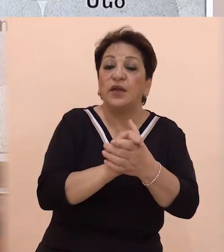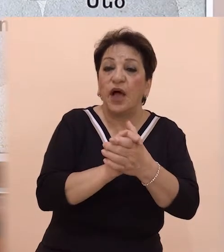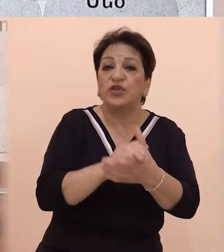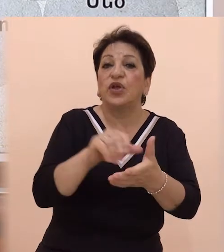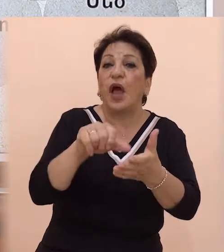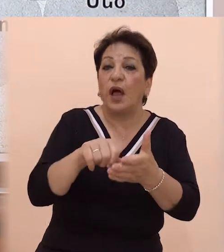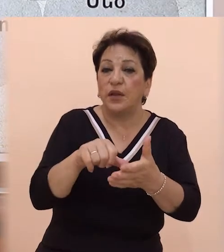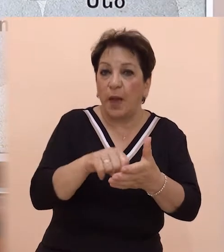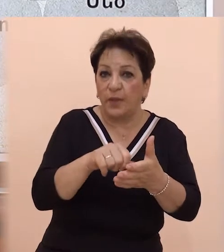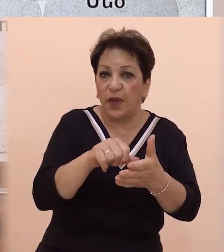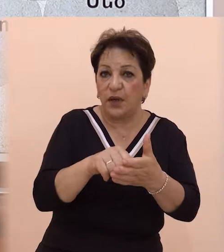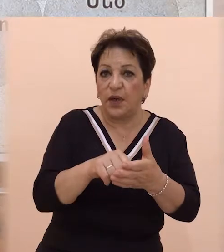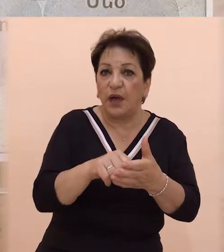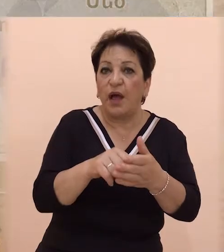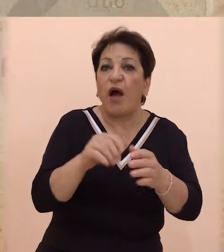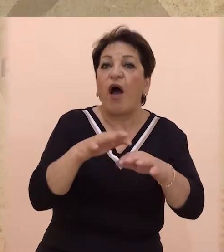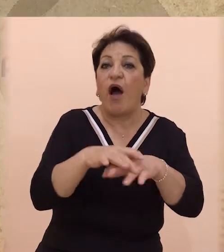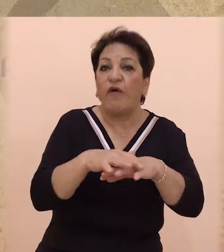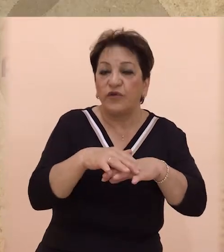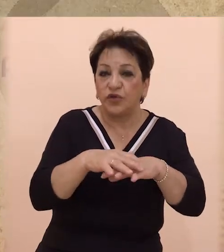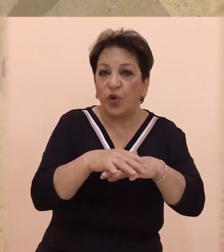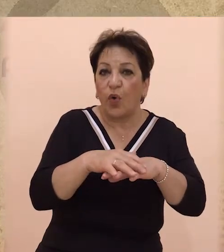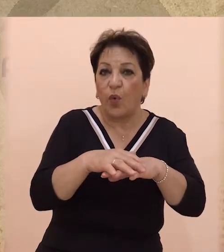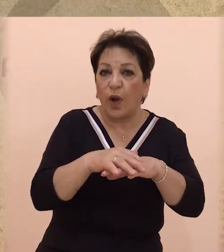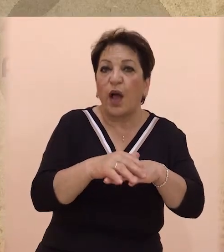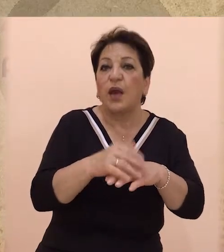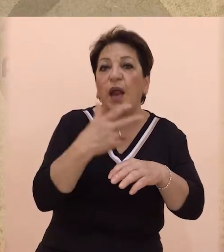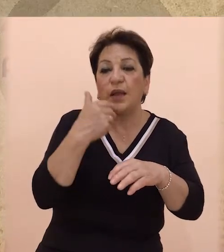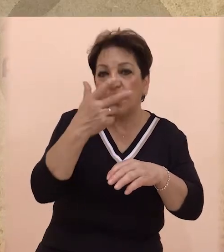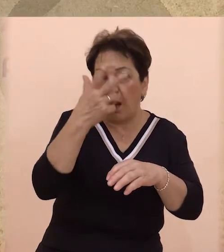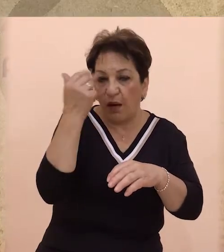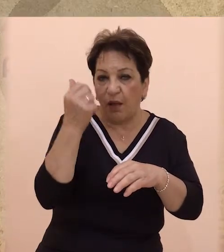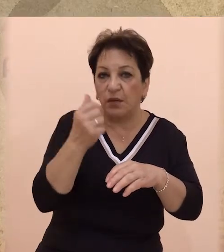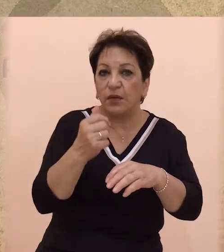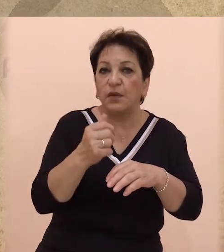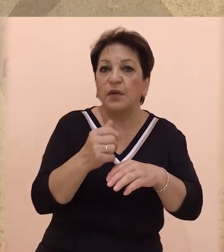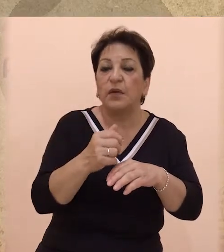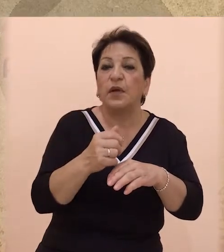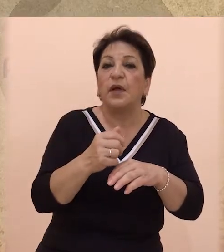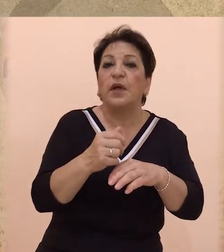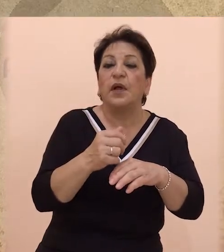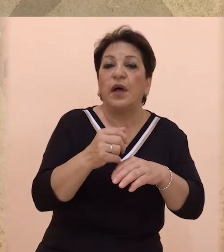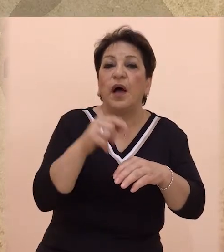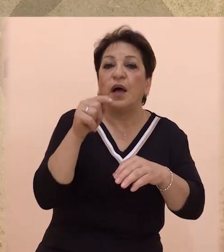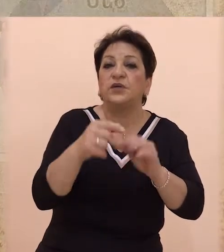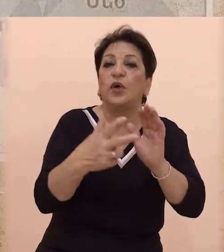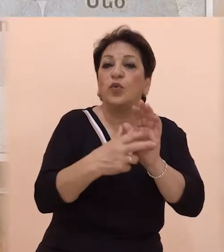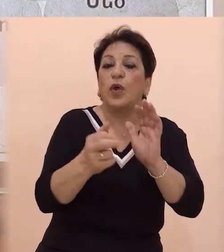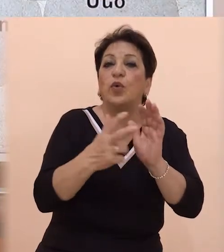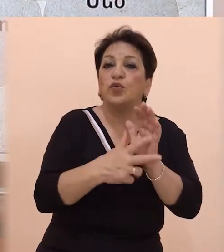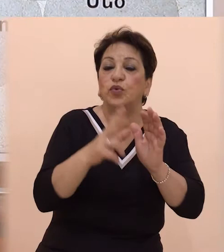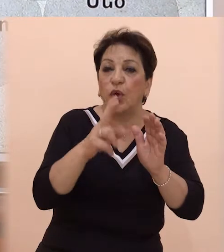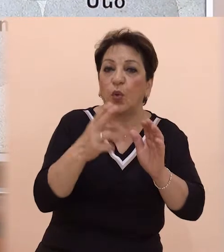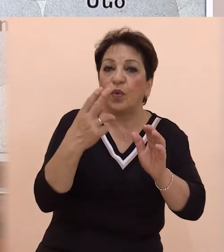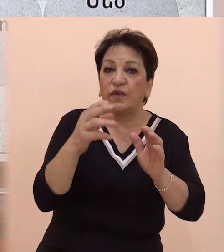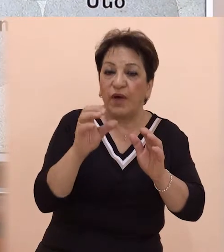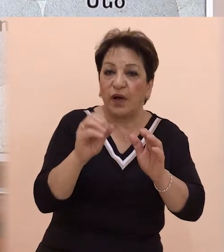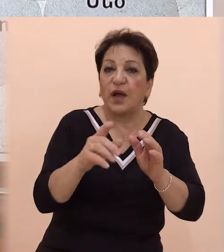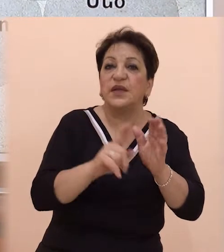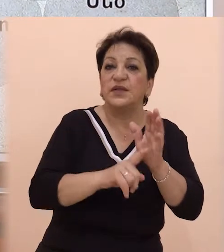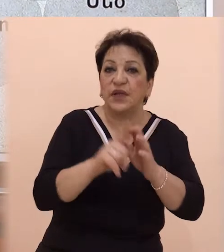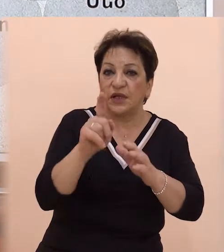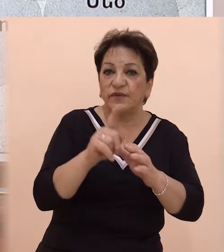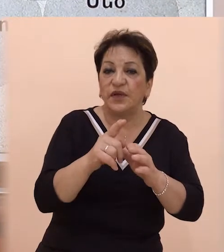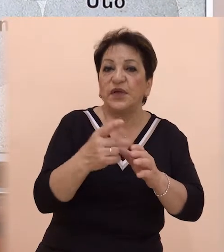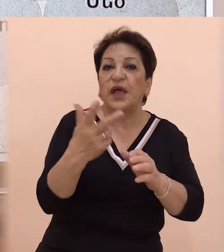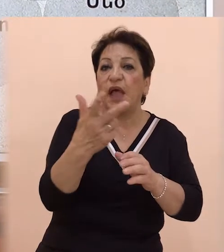անդամ դարձան ավստրո ունգարյան և իտալյան և այսպիսով 1882 դվականին ստեղցվեց